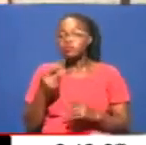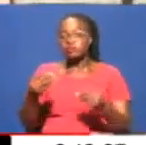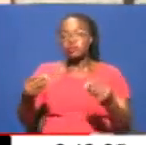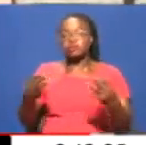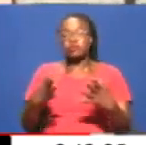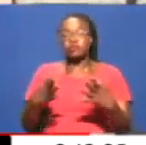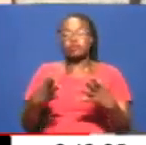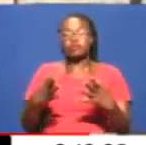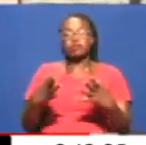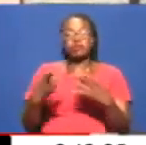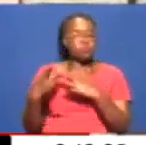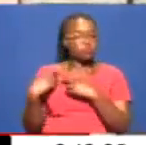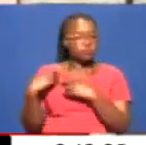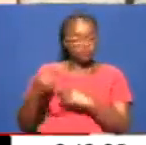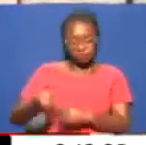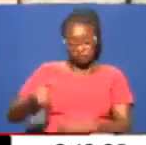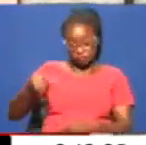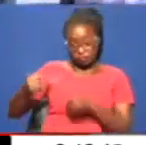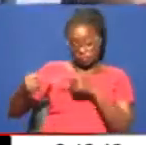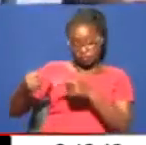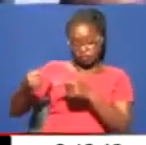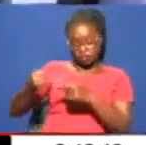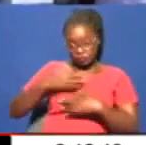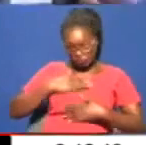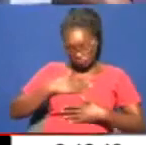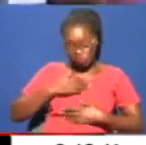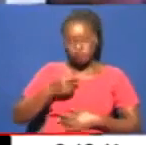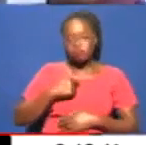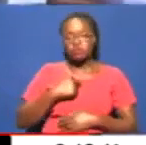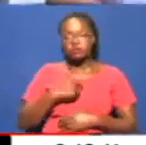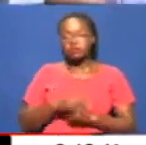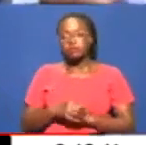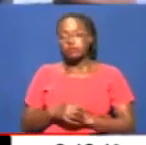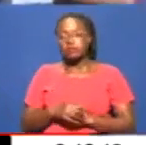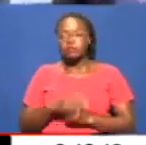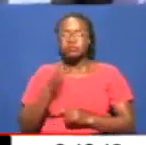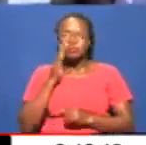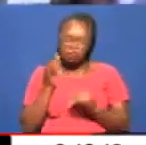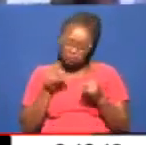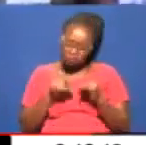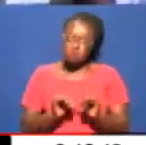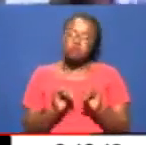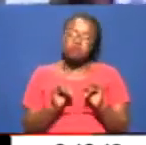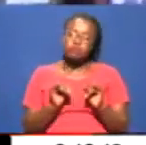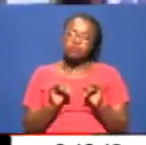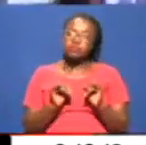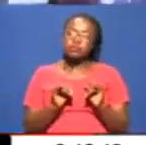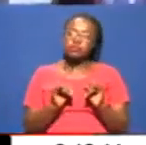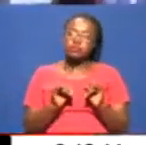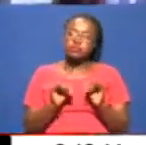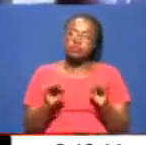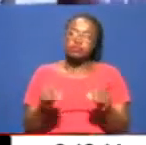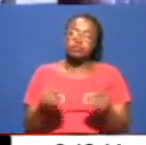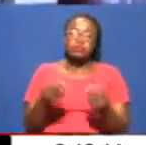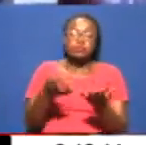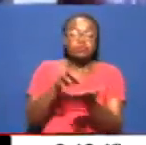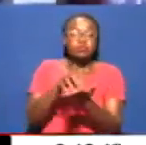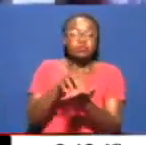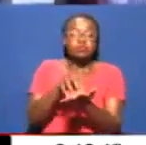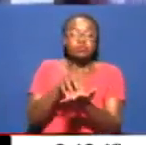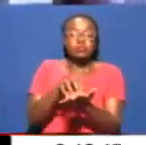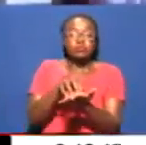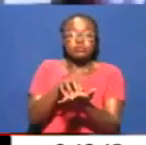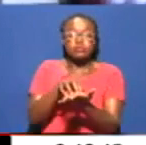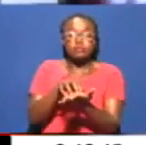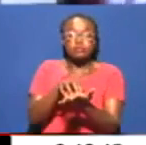mantle, it's a great honor and it's a big day for me. Mama amejaribu na atapata hiyo kiti.